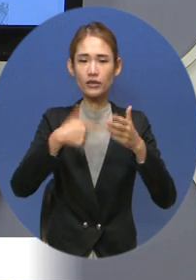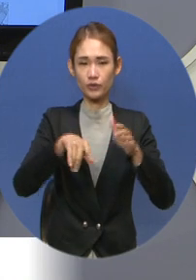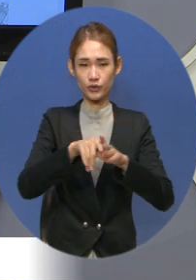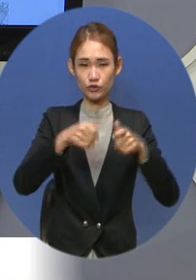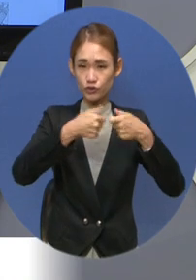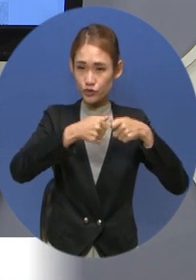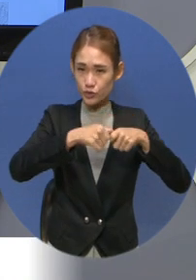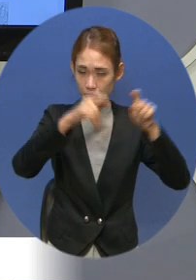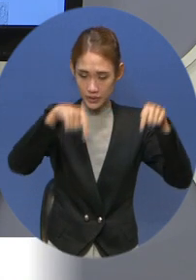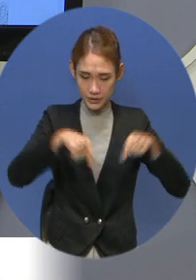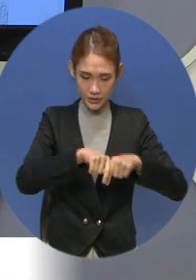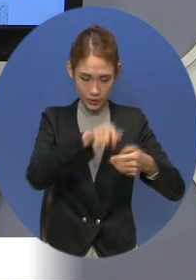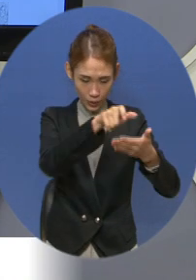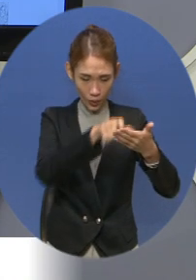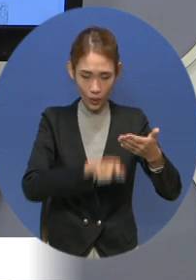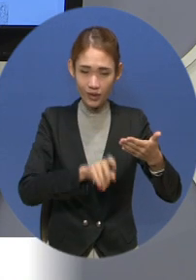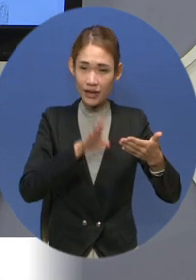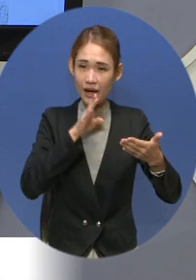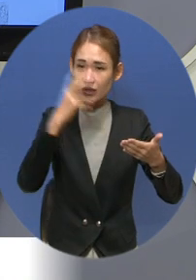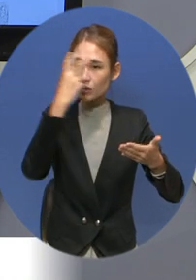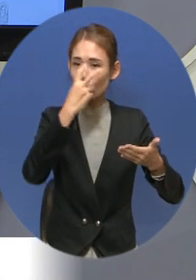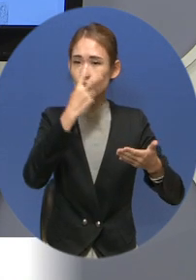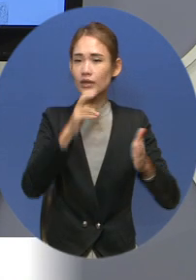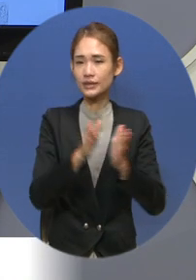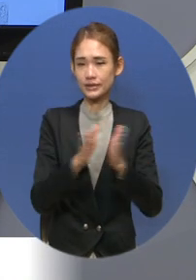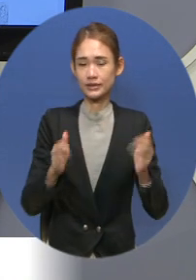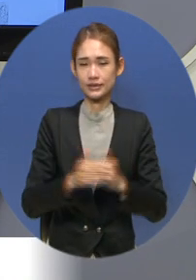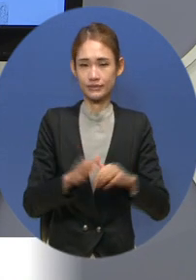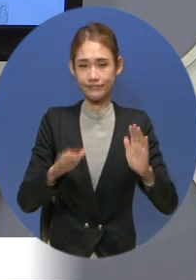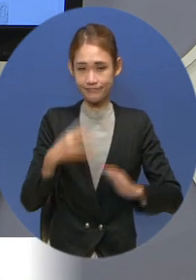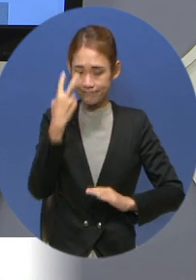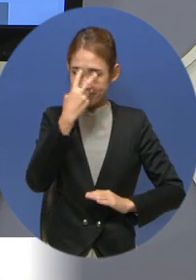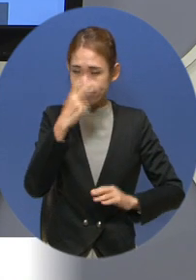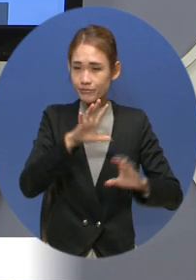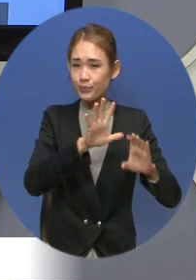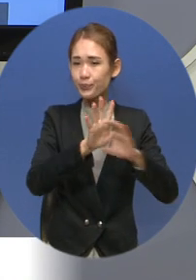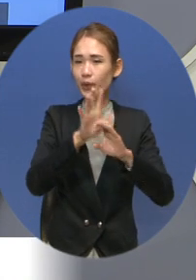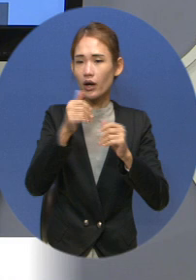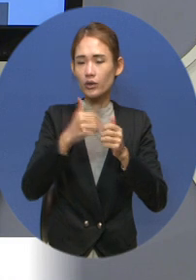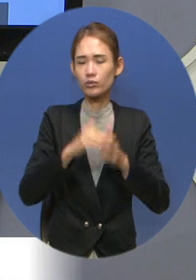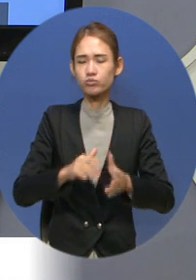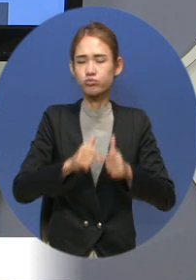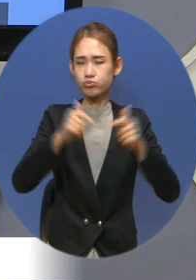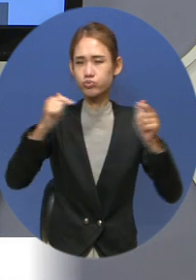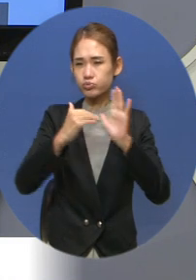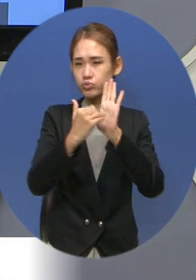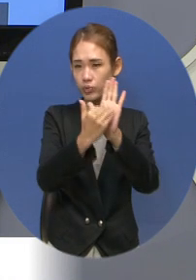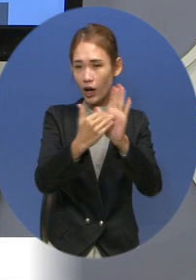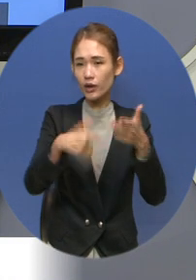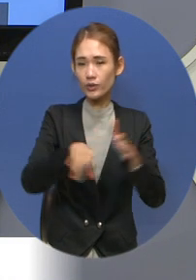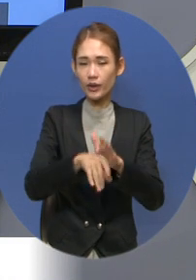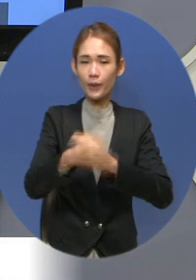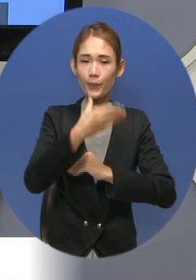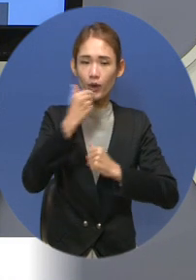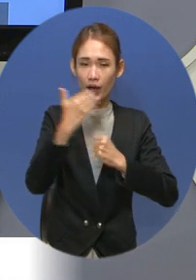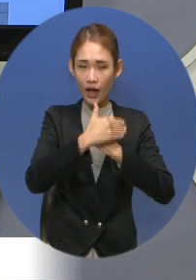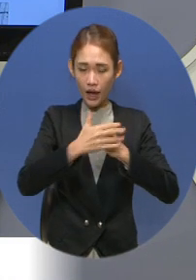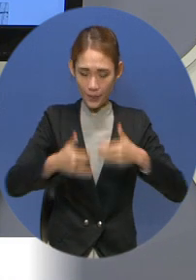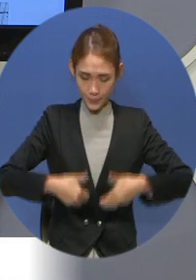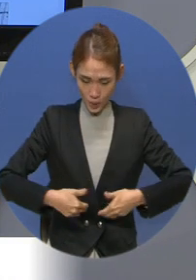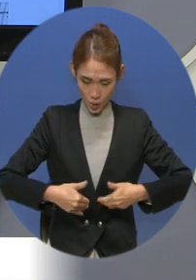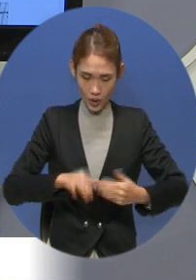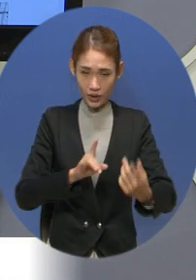를 실시한다고 밝혔습니다 이번 조사는 코론 알고 확산 방지를 위해 복지 서비스가 필요한